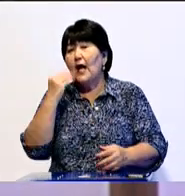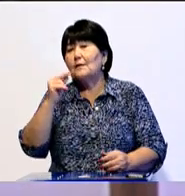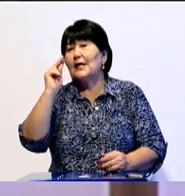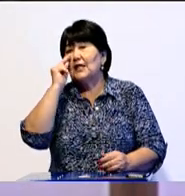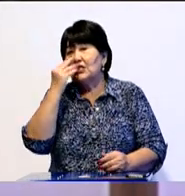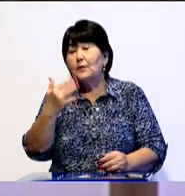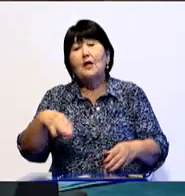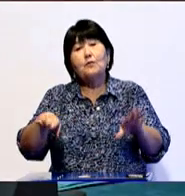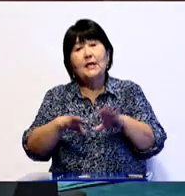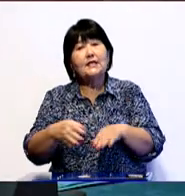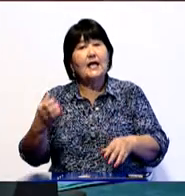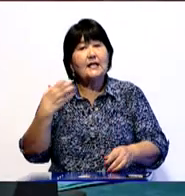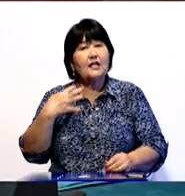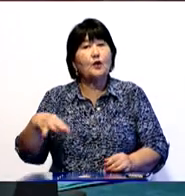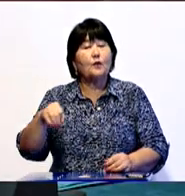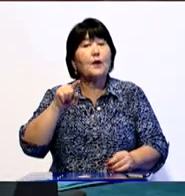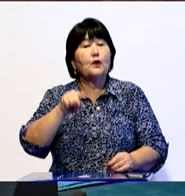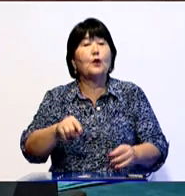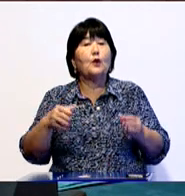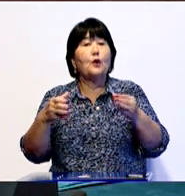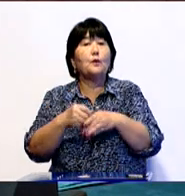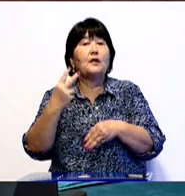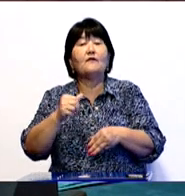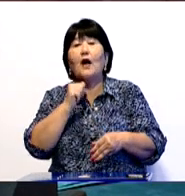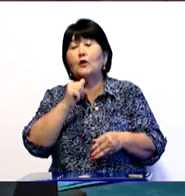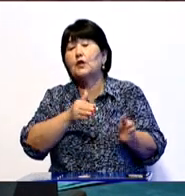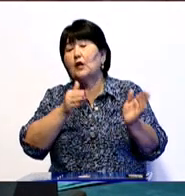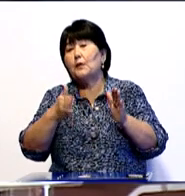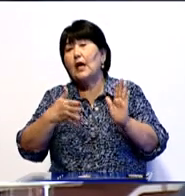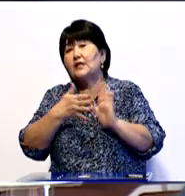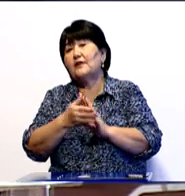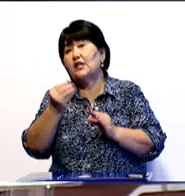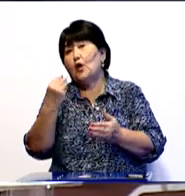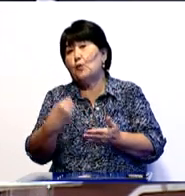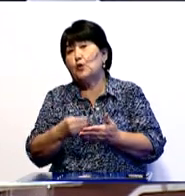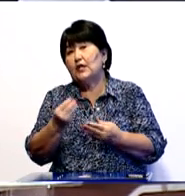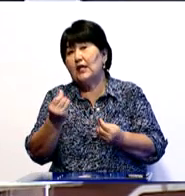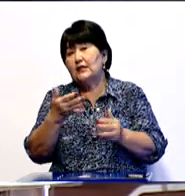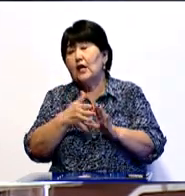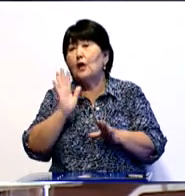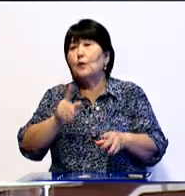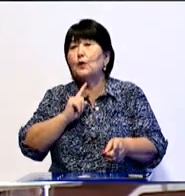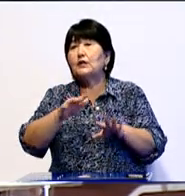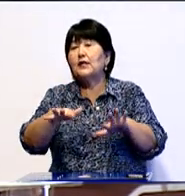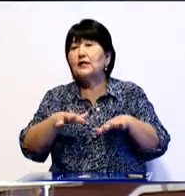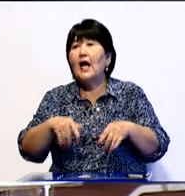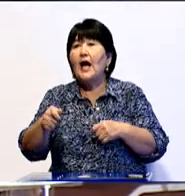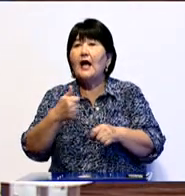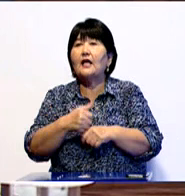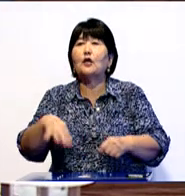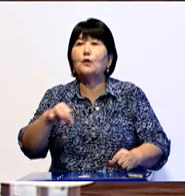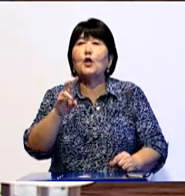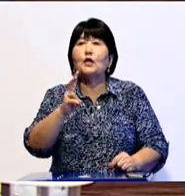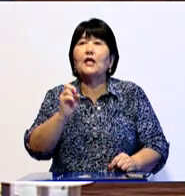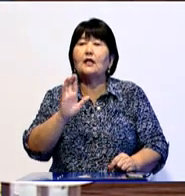Шымкент. Вместе с тем Кызылординская область в топ-2 после Костанайской по освоению бюджетных средств. После селекторного заседания аким области Нурлыбек